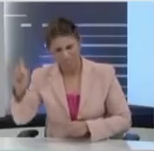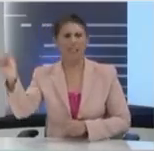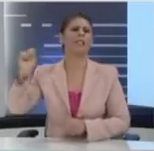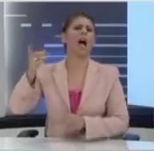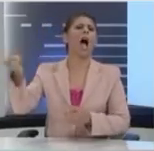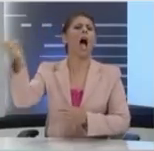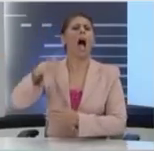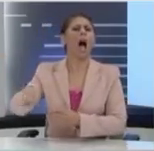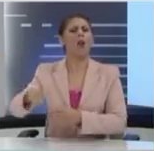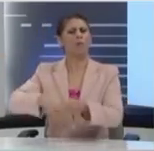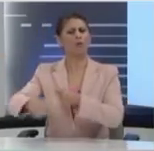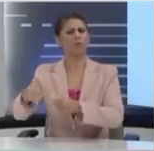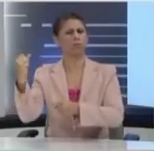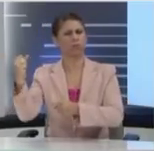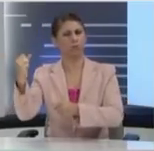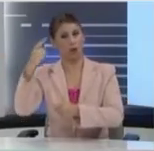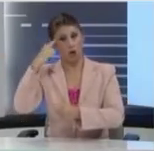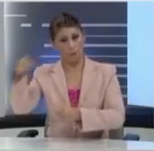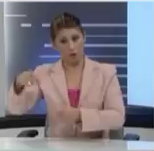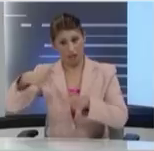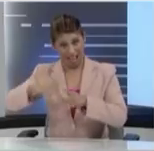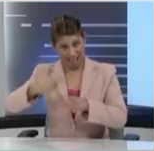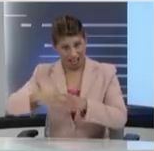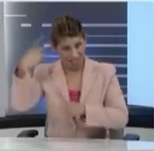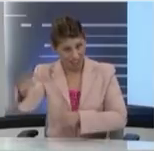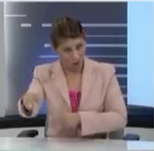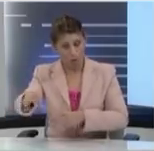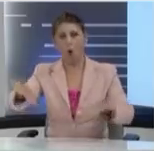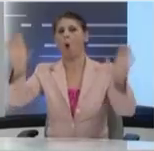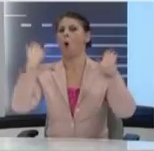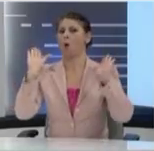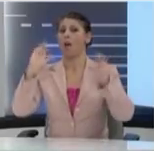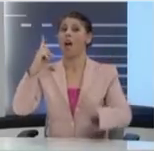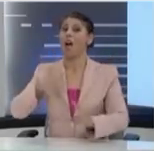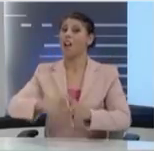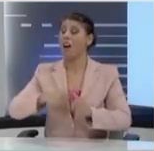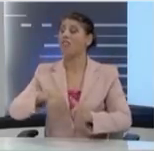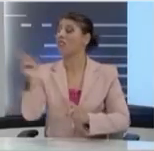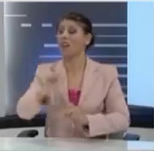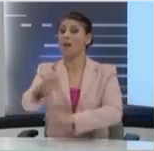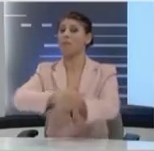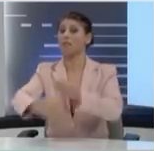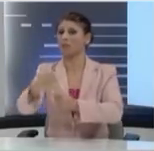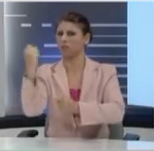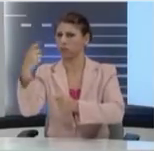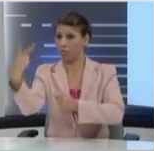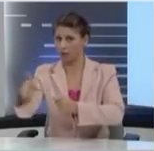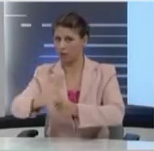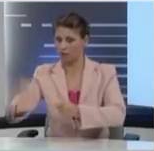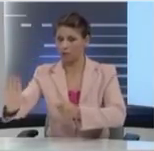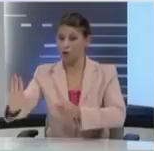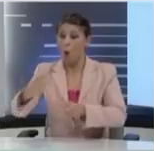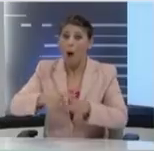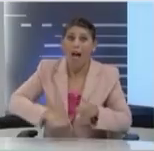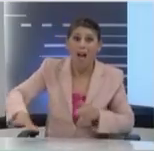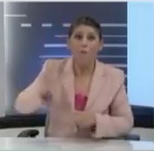παράγοντες που νομίζουν ότι η χώρα τους ανήκει. Δεν τους ανήκει η Ελλάδα. Η Ελλάδα ανήκει στον ελληνικό λαό που κυρίαρχα αποφασίζει. Η Ελλάδα